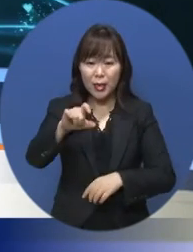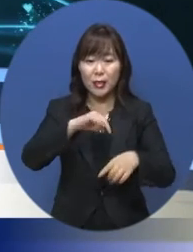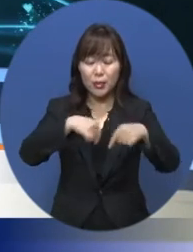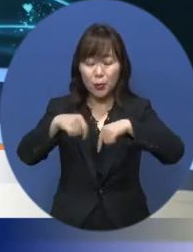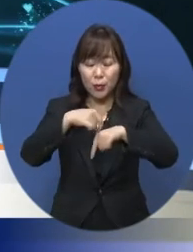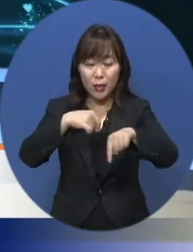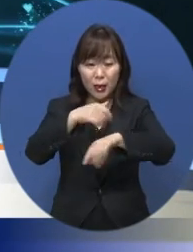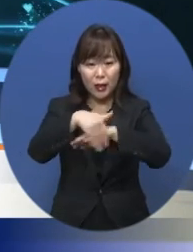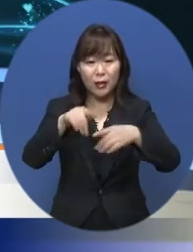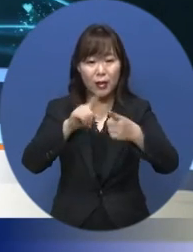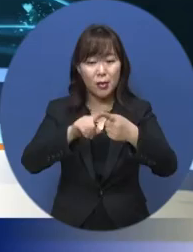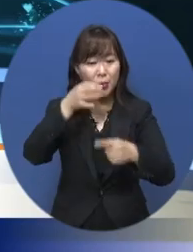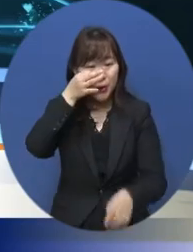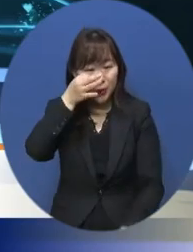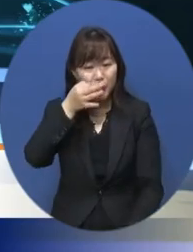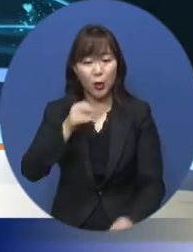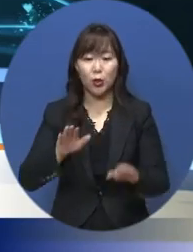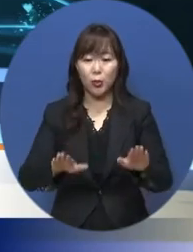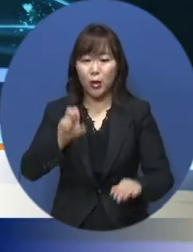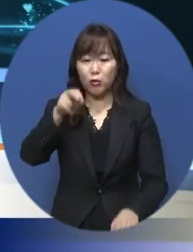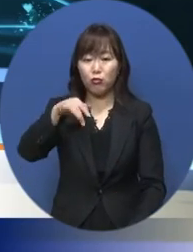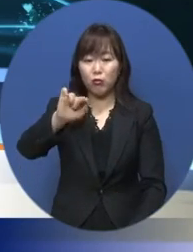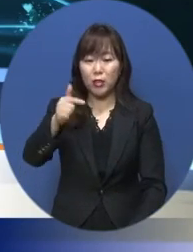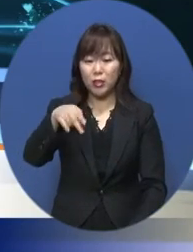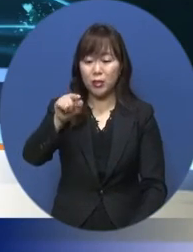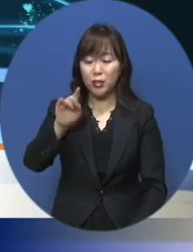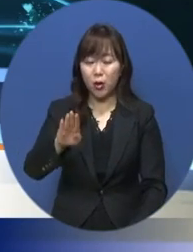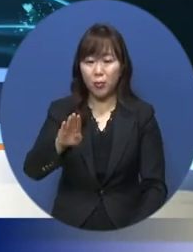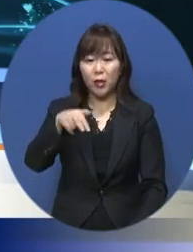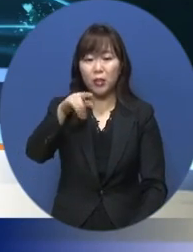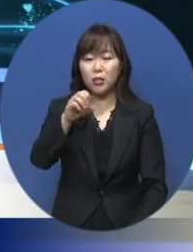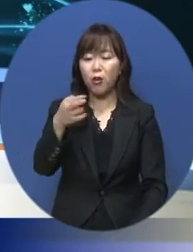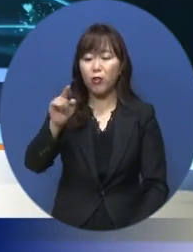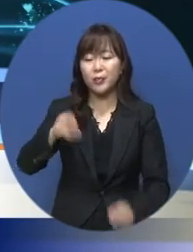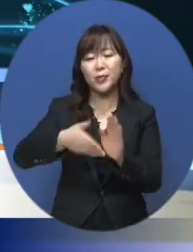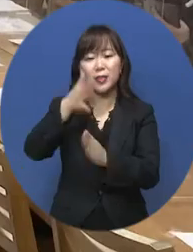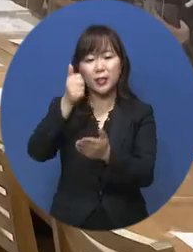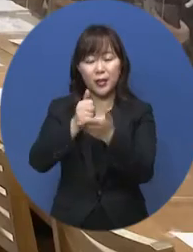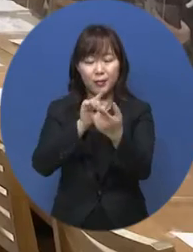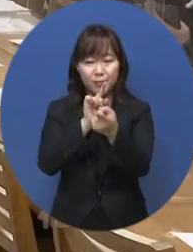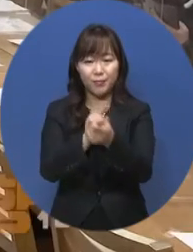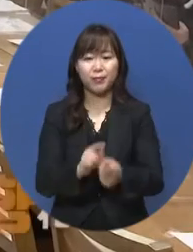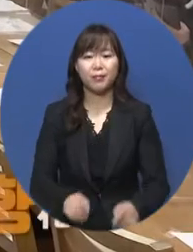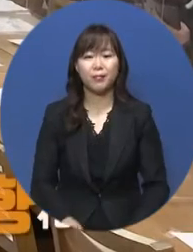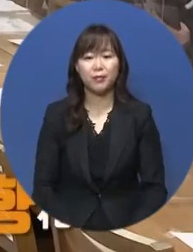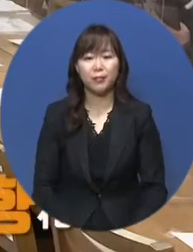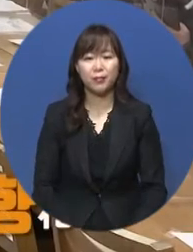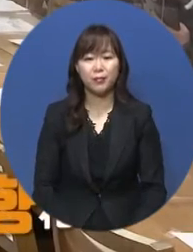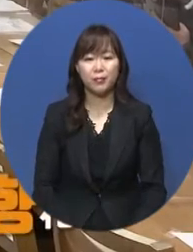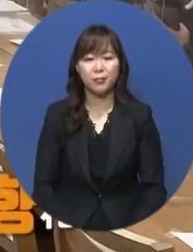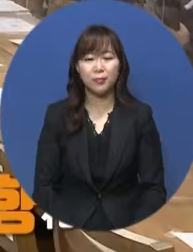시간을 마련했습니다. 이번에는 유진섭 정읍시장을 만나봤습니다.